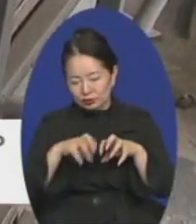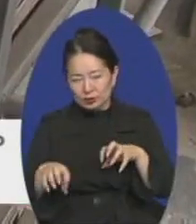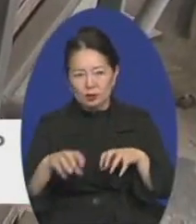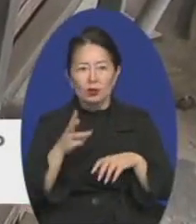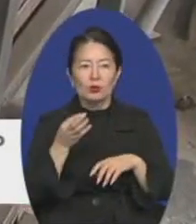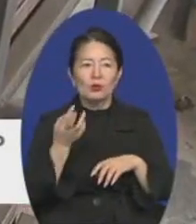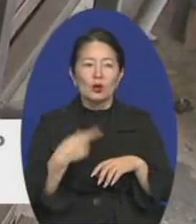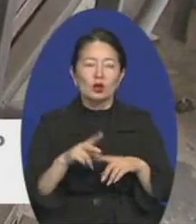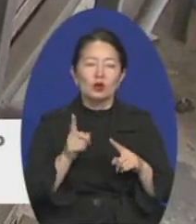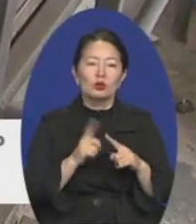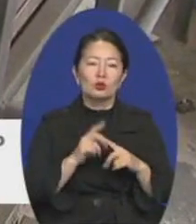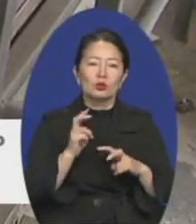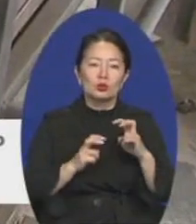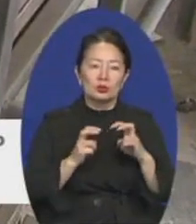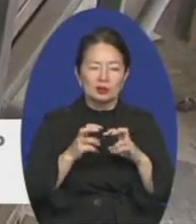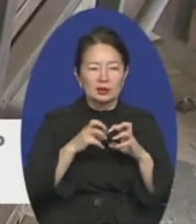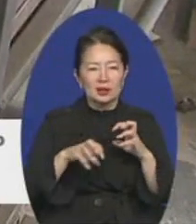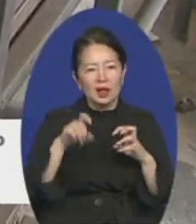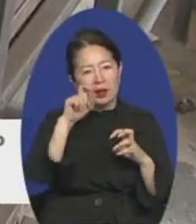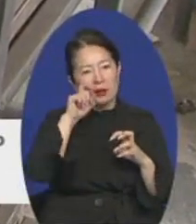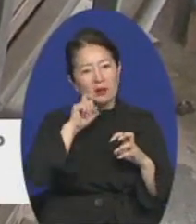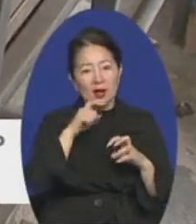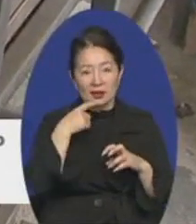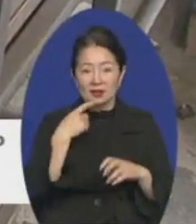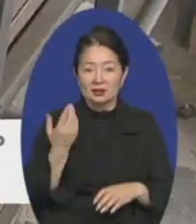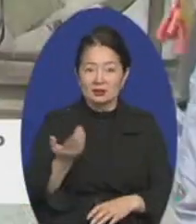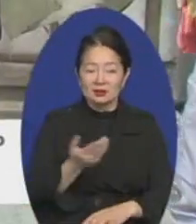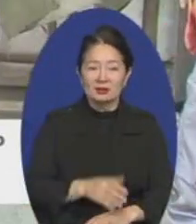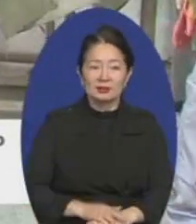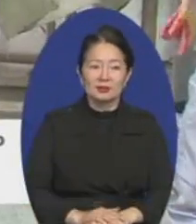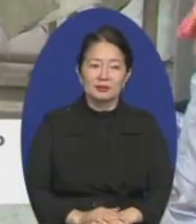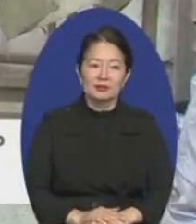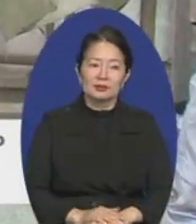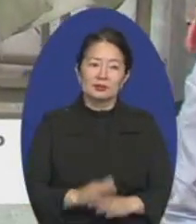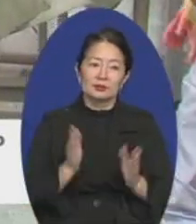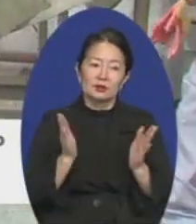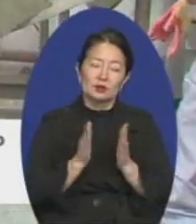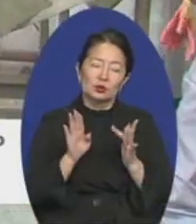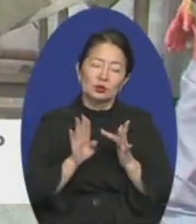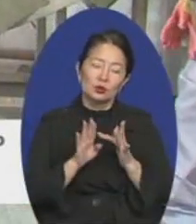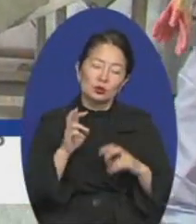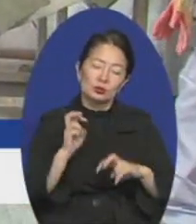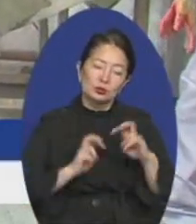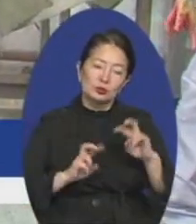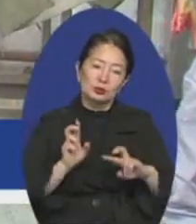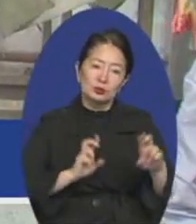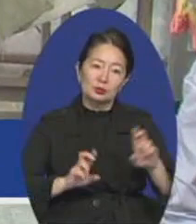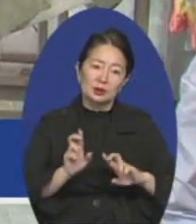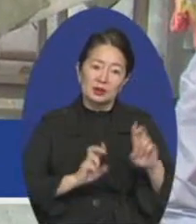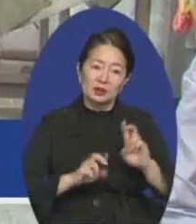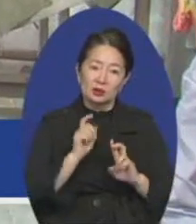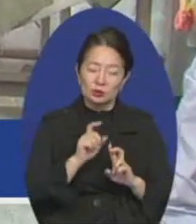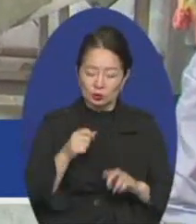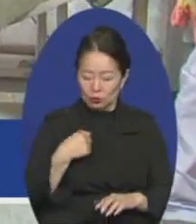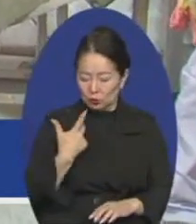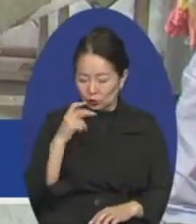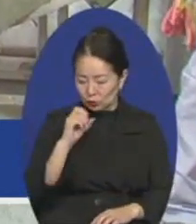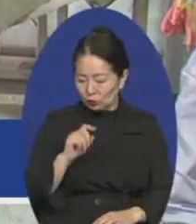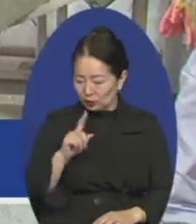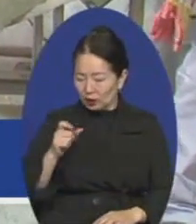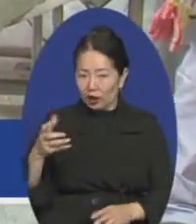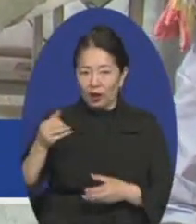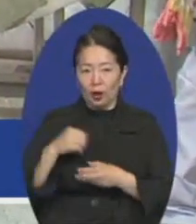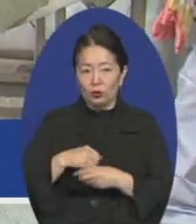барьж мод төмрийн үйлдвэрлэлээ салгах хүсэлтэй гэж байлаа. Жижиг дунд бизнес эрхлэгчдийн 3% зээлд манах